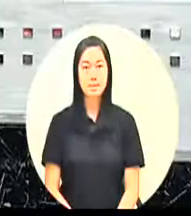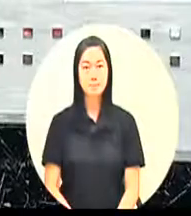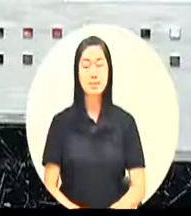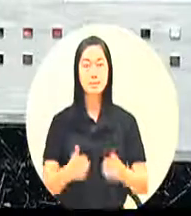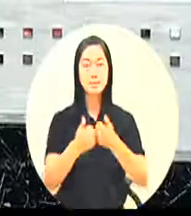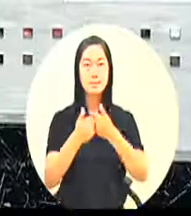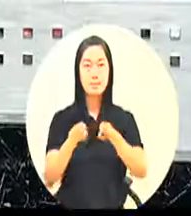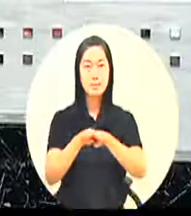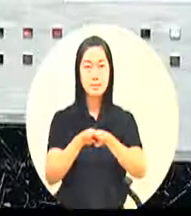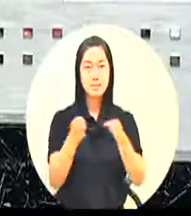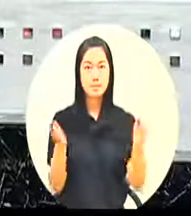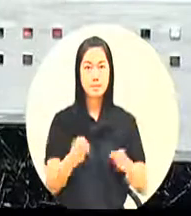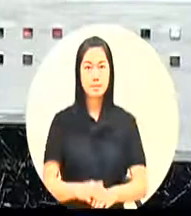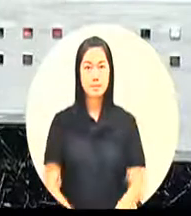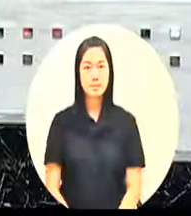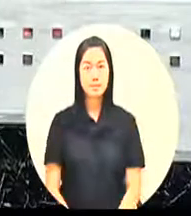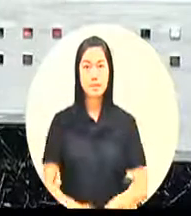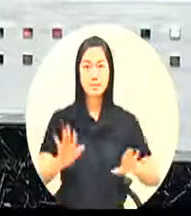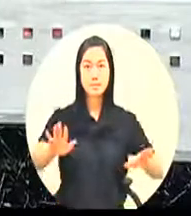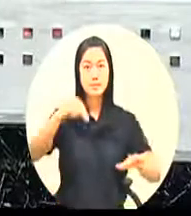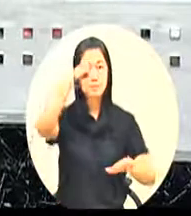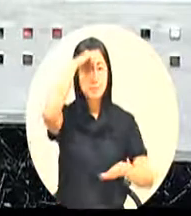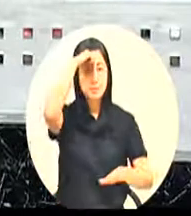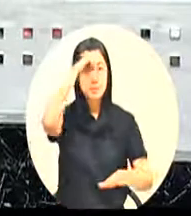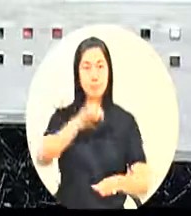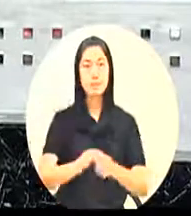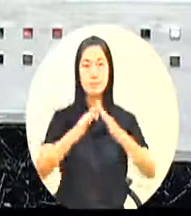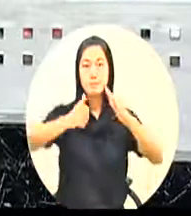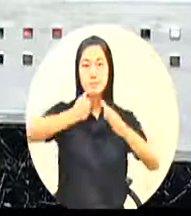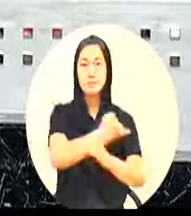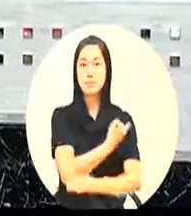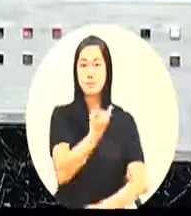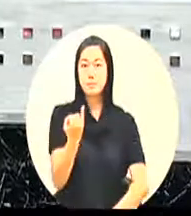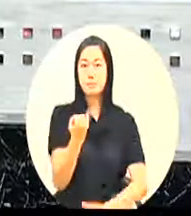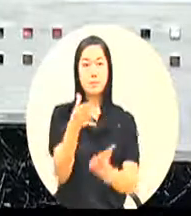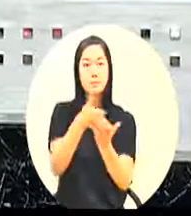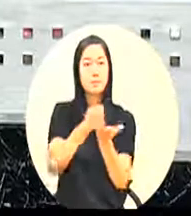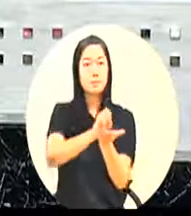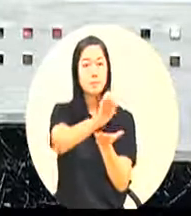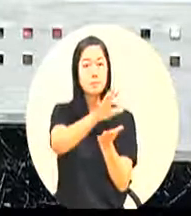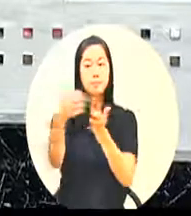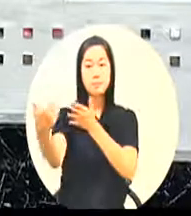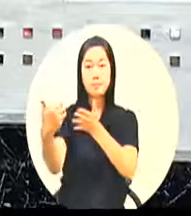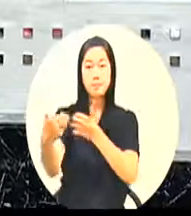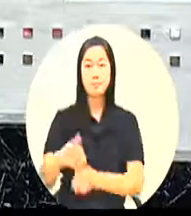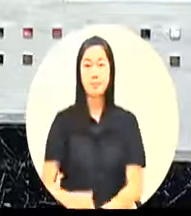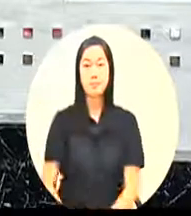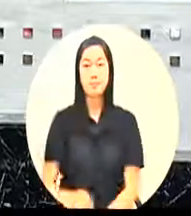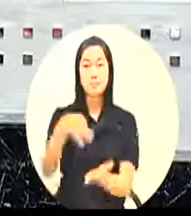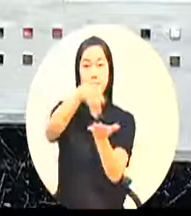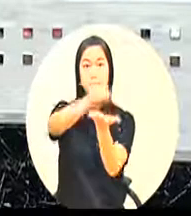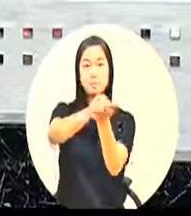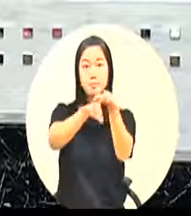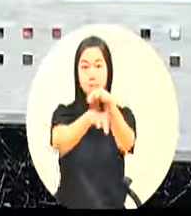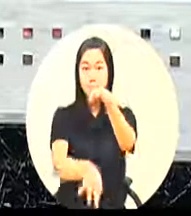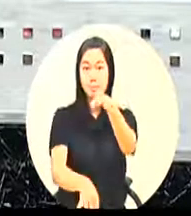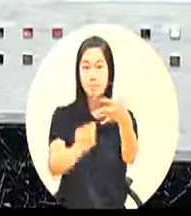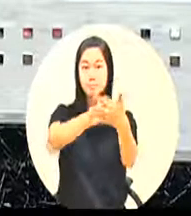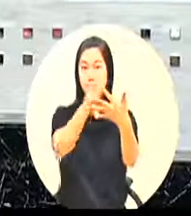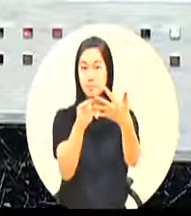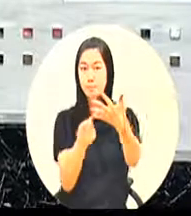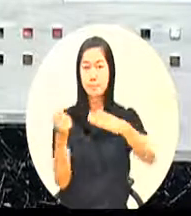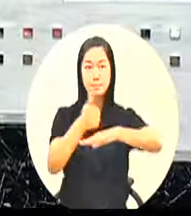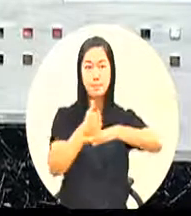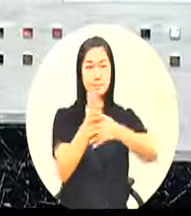开会。今天下午是市长施政报告与质询，我们按照登记的顺序来发